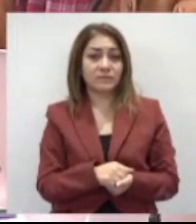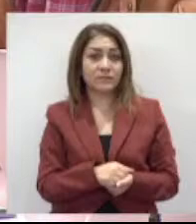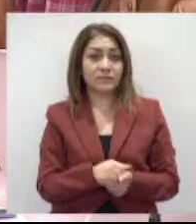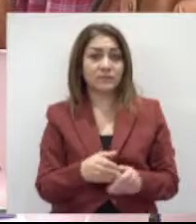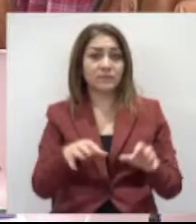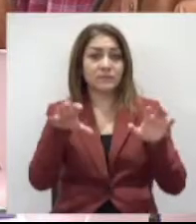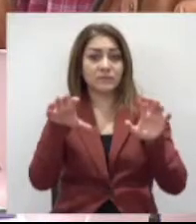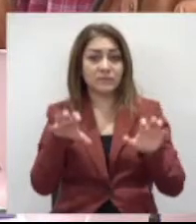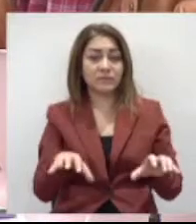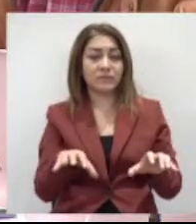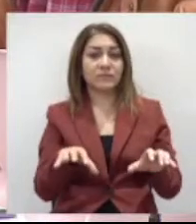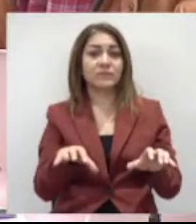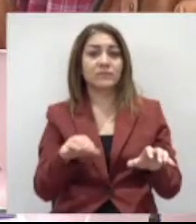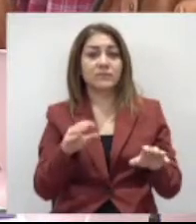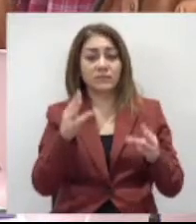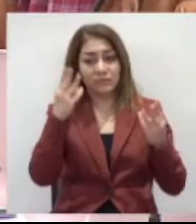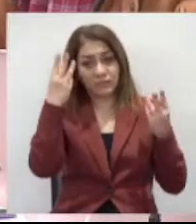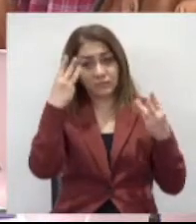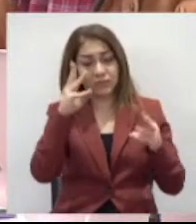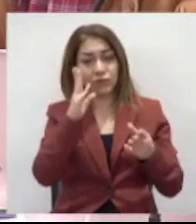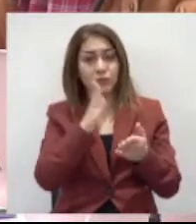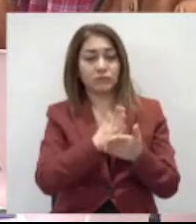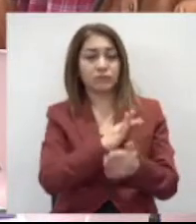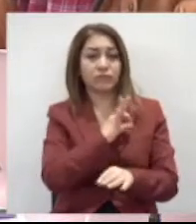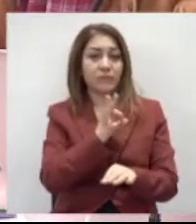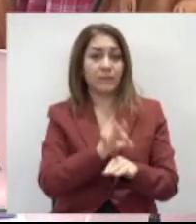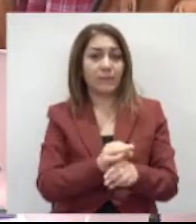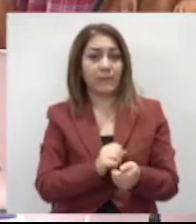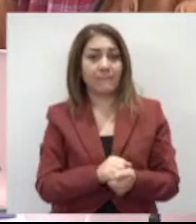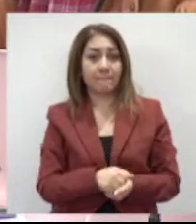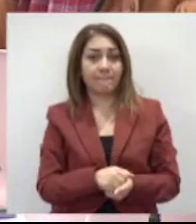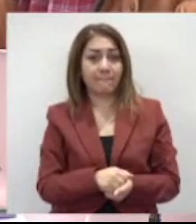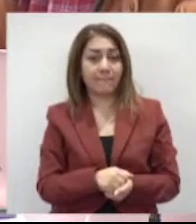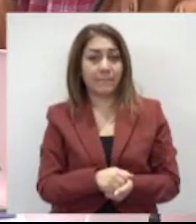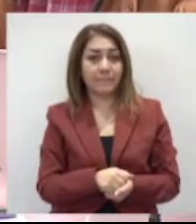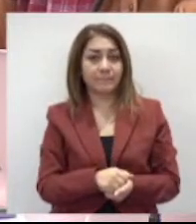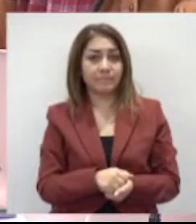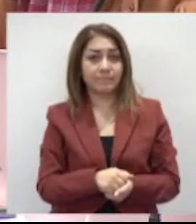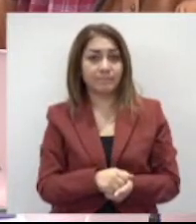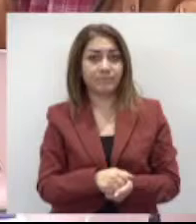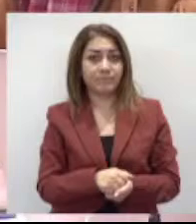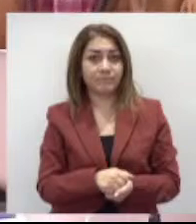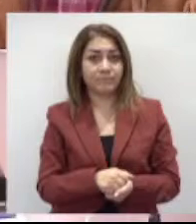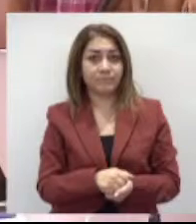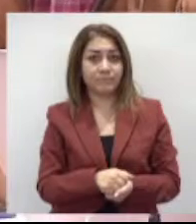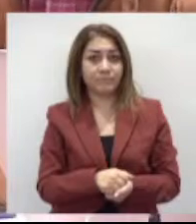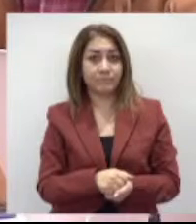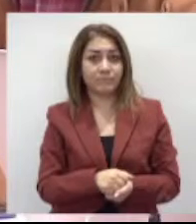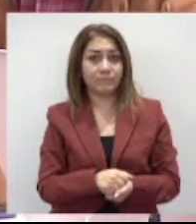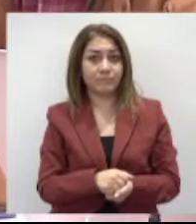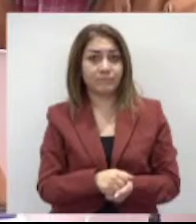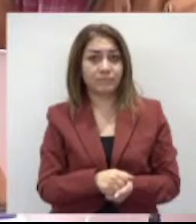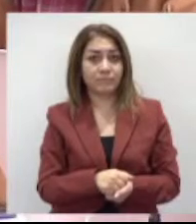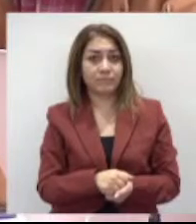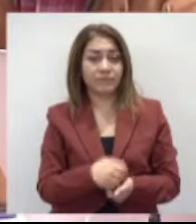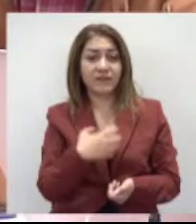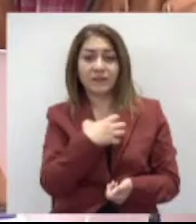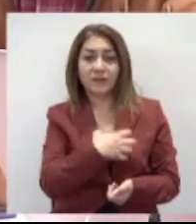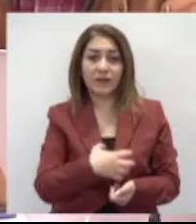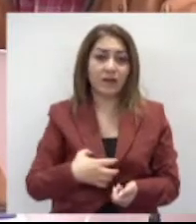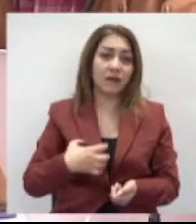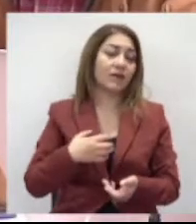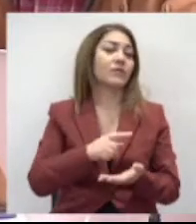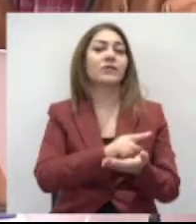ինստիտուտ ունենալու շրջանակներում։ Սա էլի որոշակի կարևոր